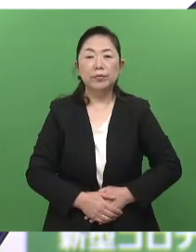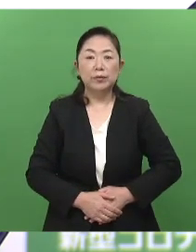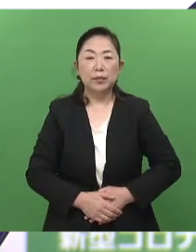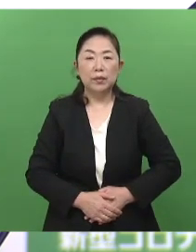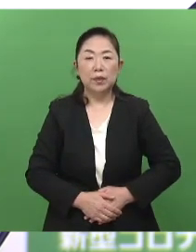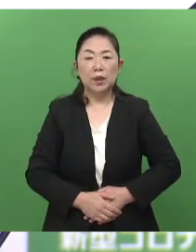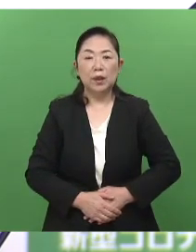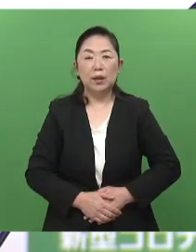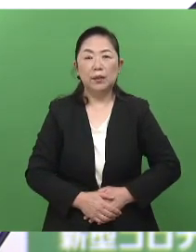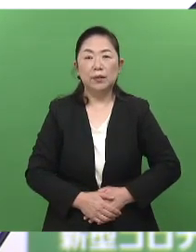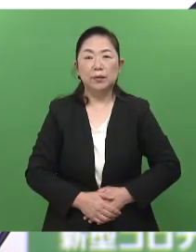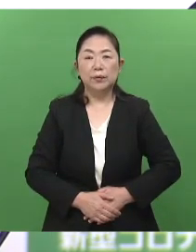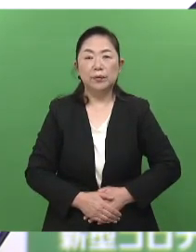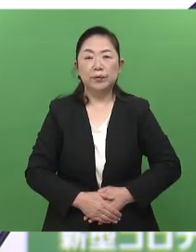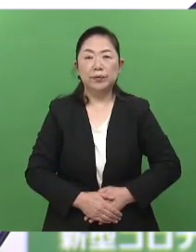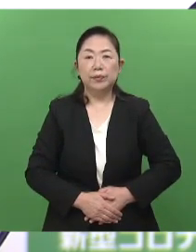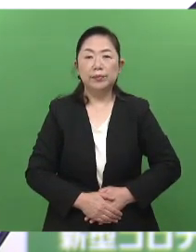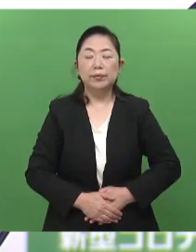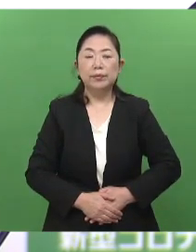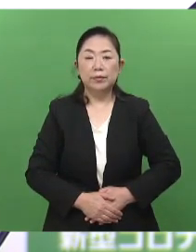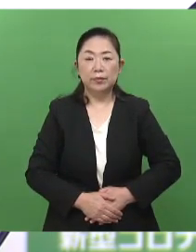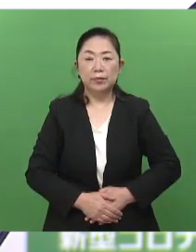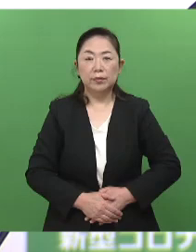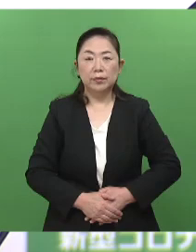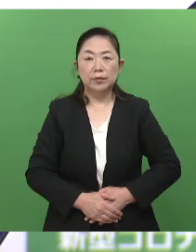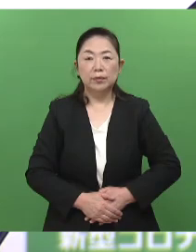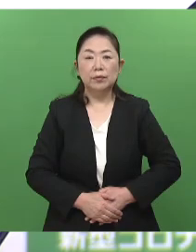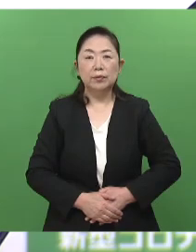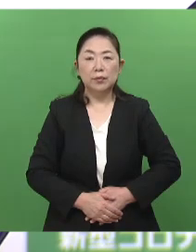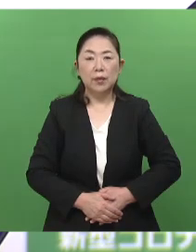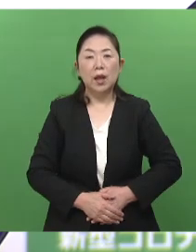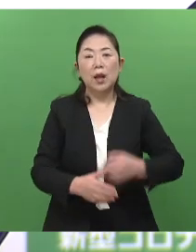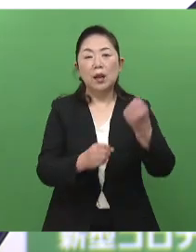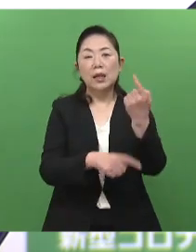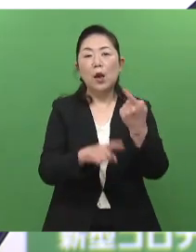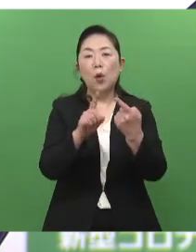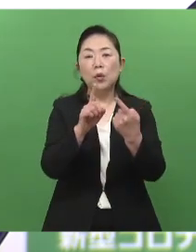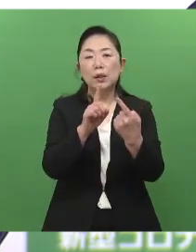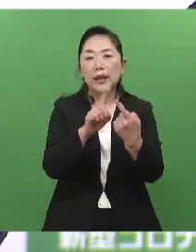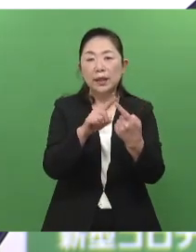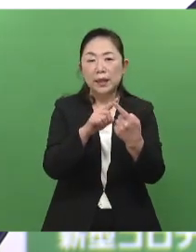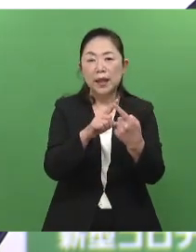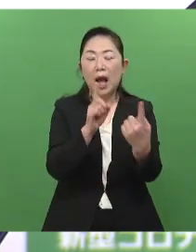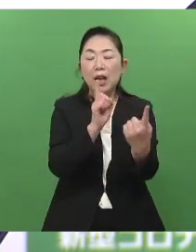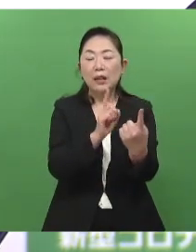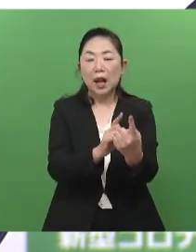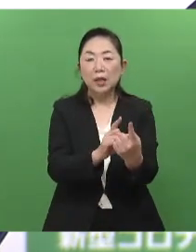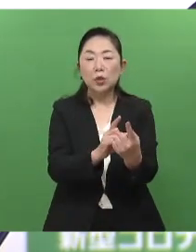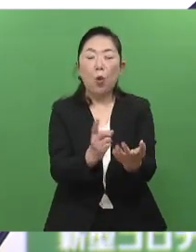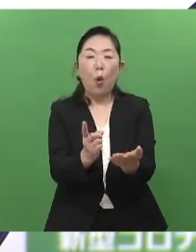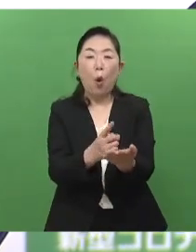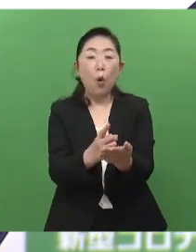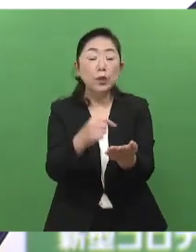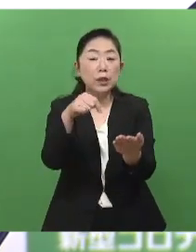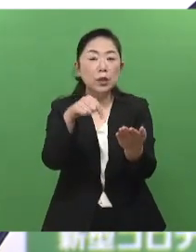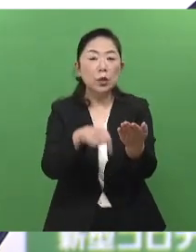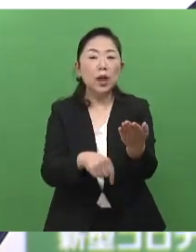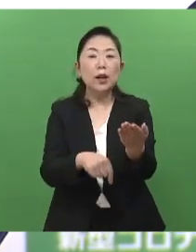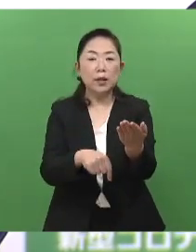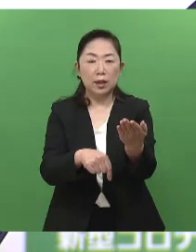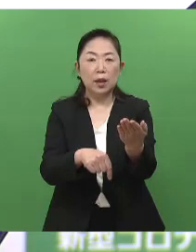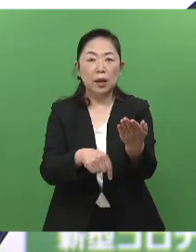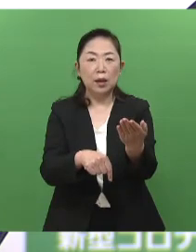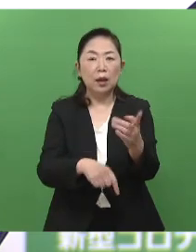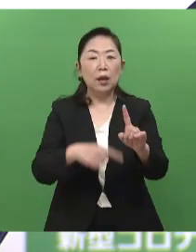今回の基本的な対処方針という中で、まあ、なん